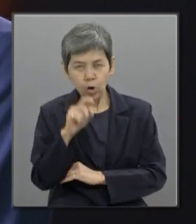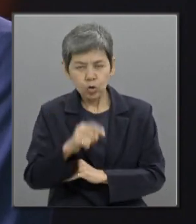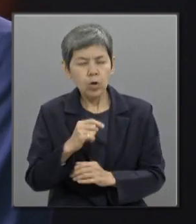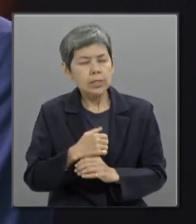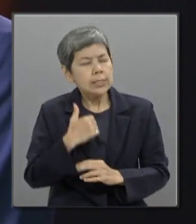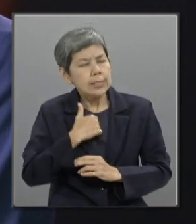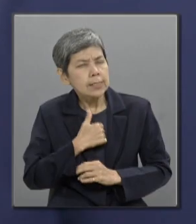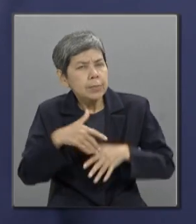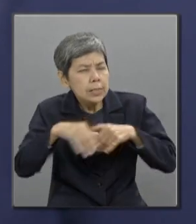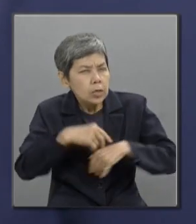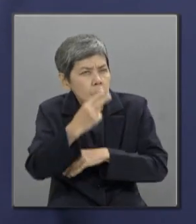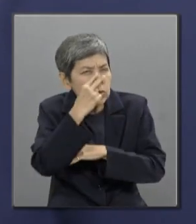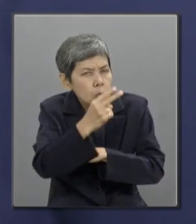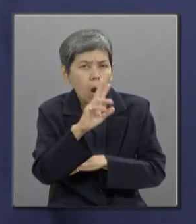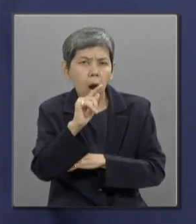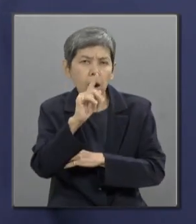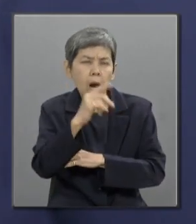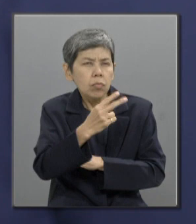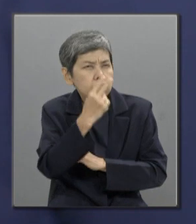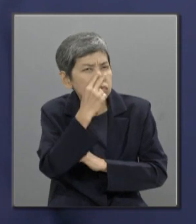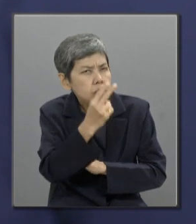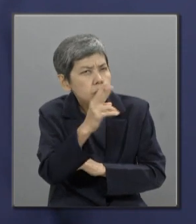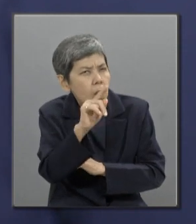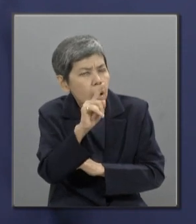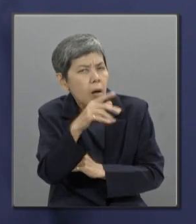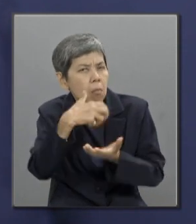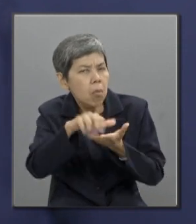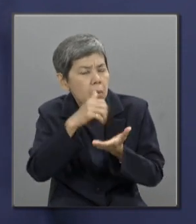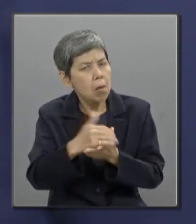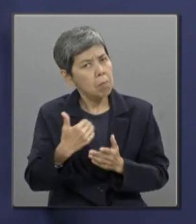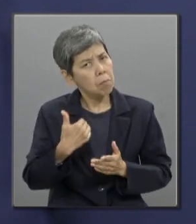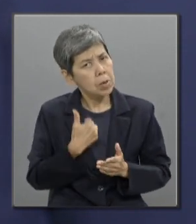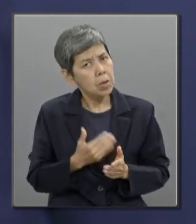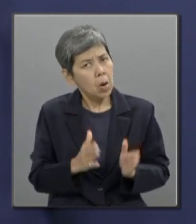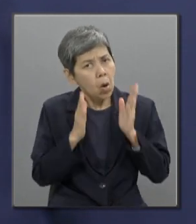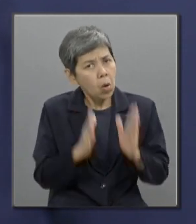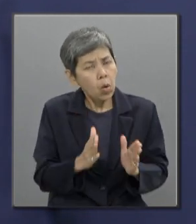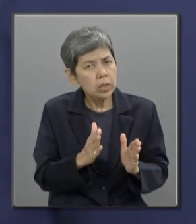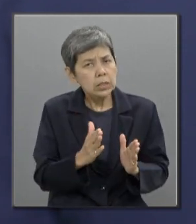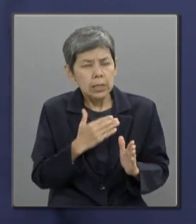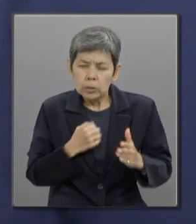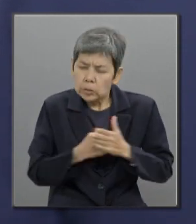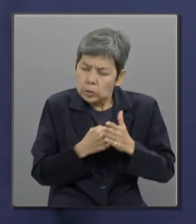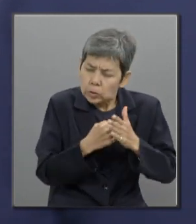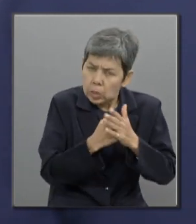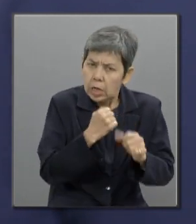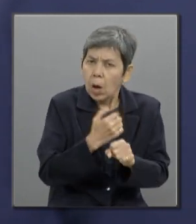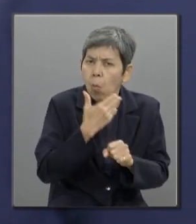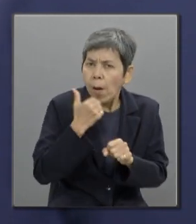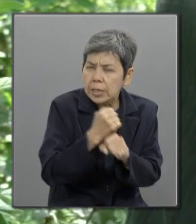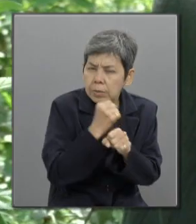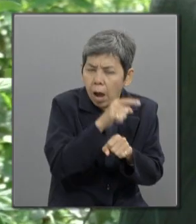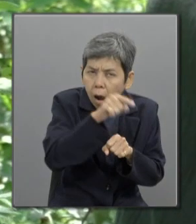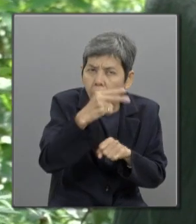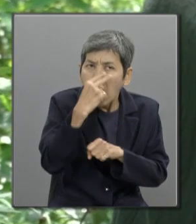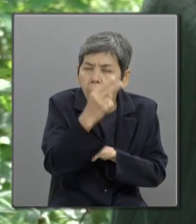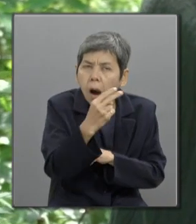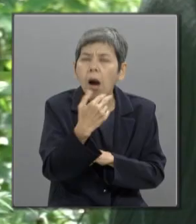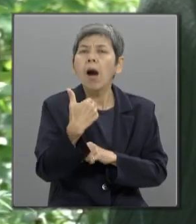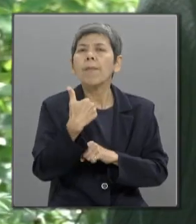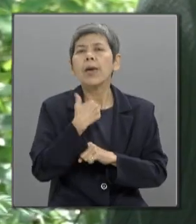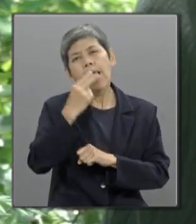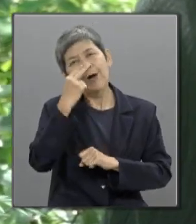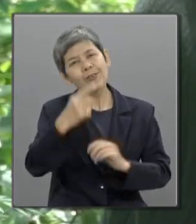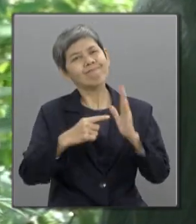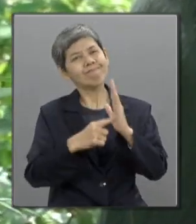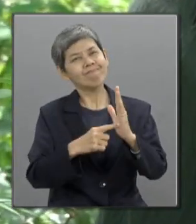เลือกข่าวสารข้อมูลว่าแล้วมันมีคนดีที่เขาต่อสู้เขาทำดีกันที่ไหนบ้างจะ